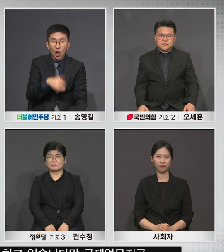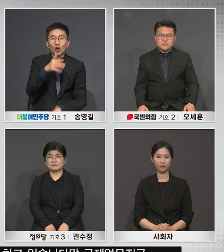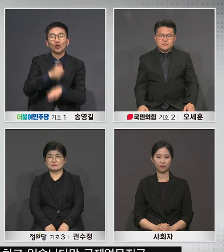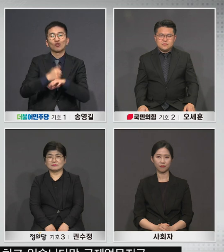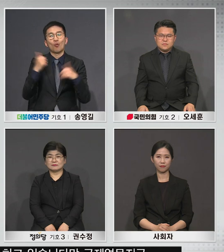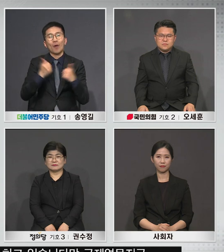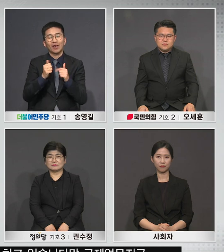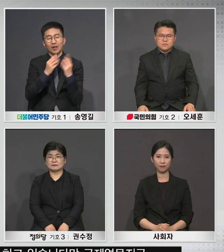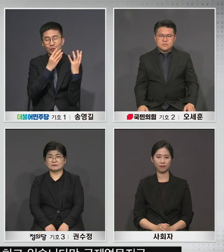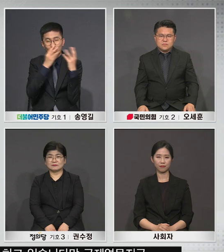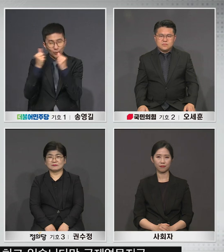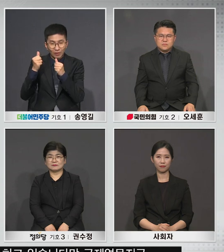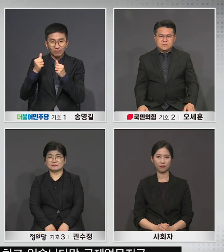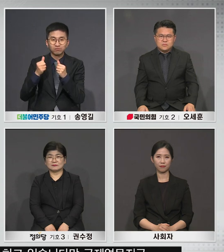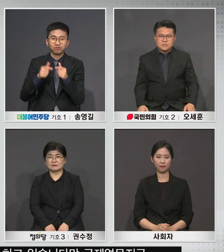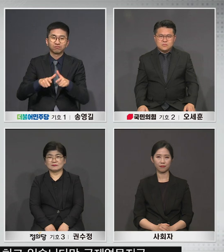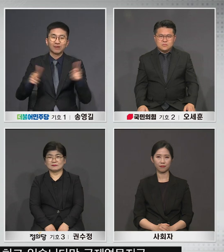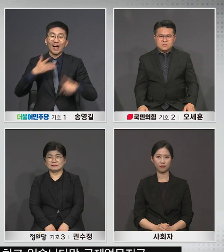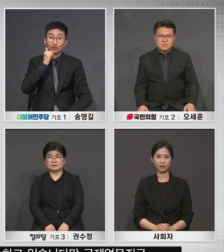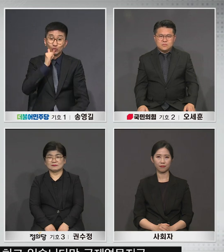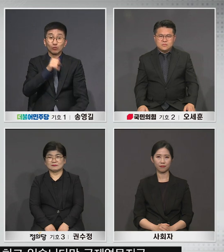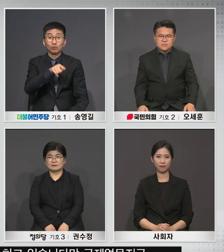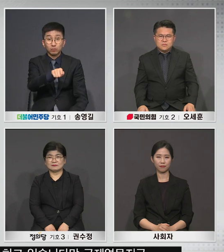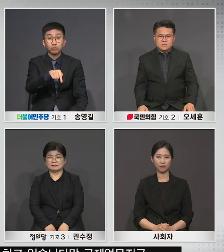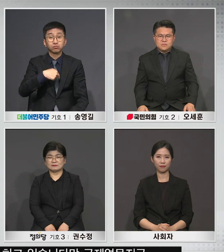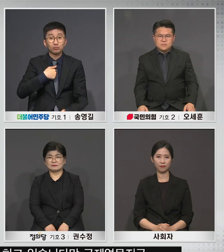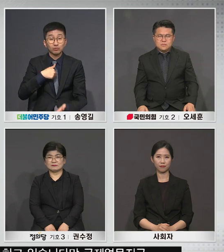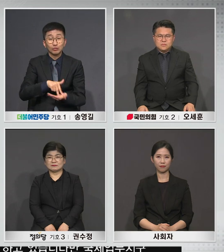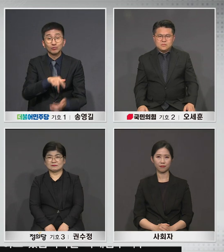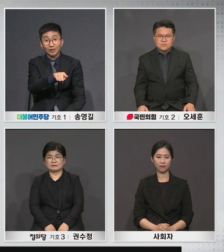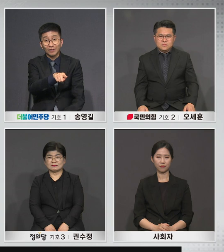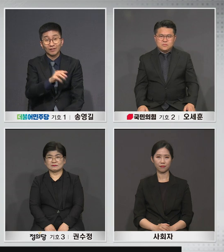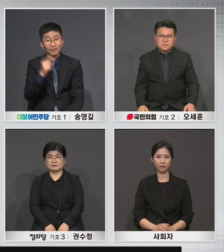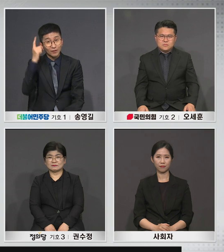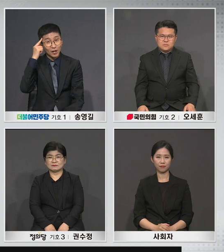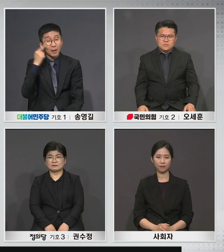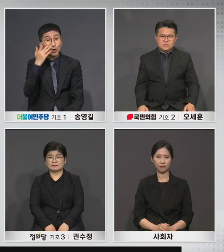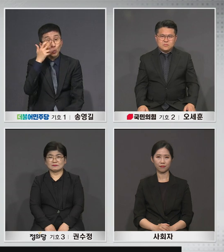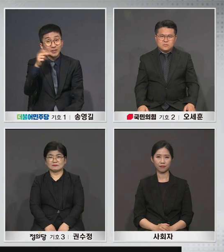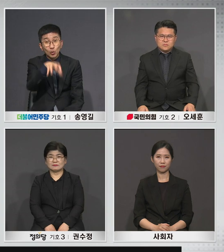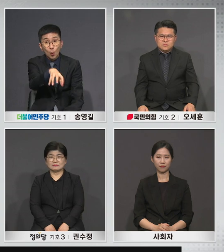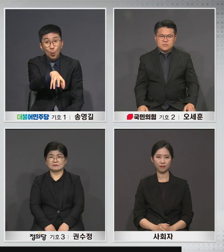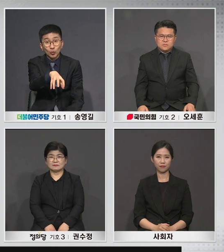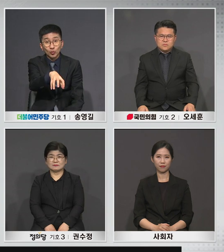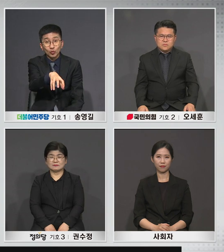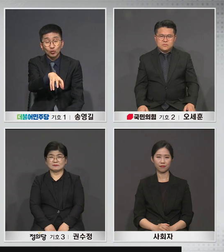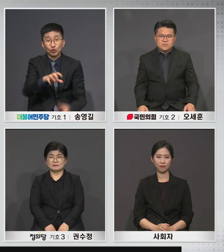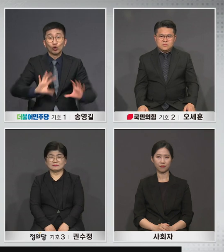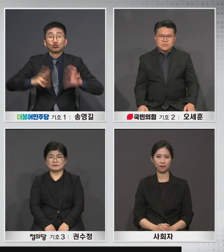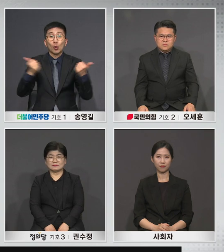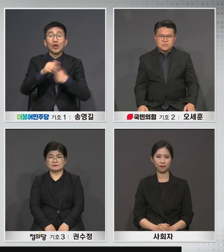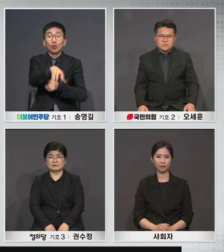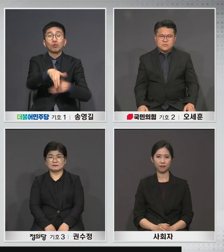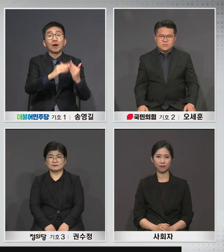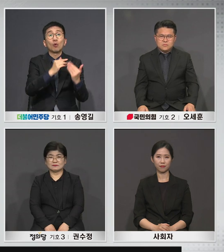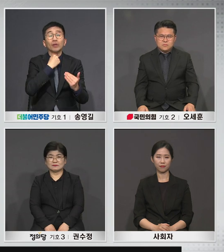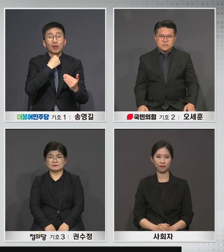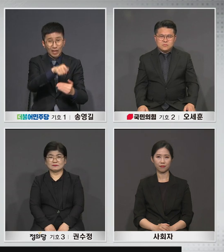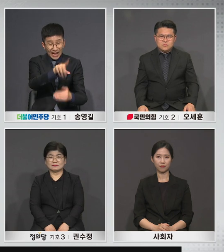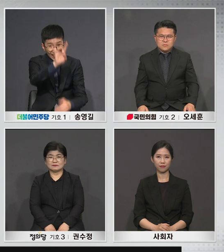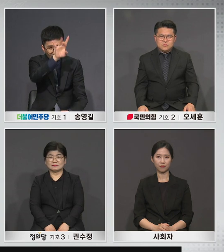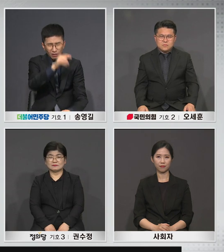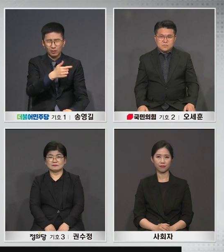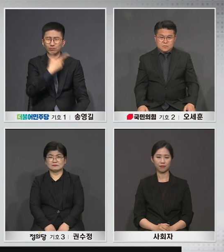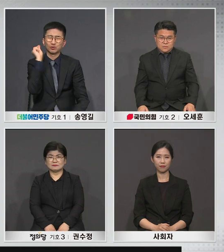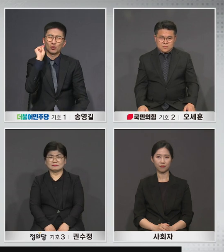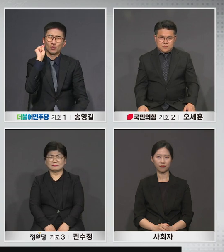공급이 만들어지고 본인도 께서도 용산정비청을 국제업무지구로 만들겠다고 그러는데 더 늘려야 되지 않겠습니까?